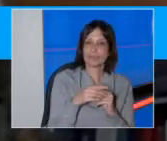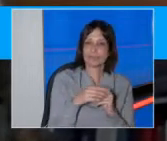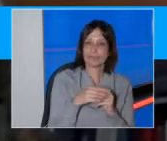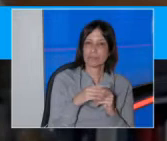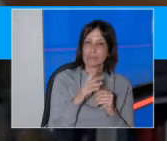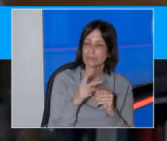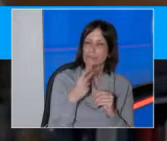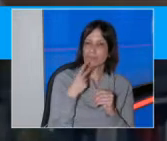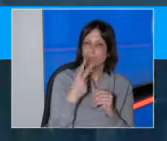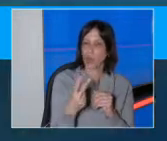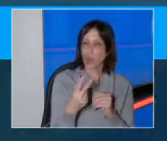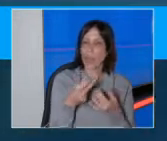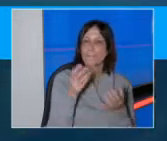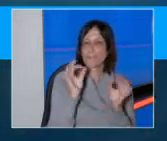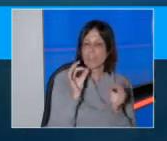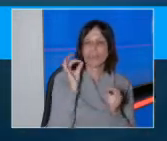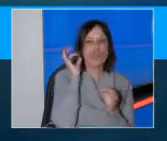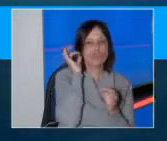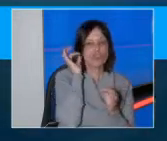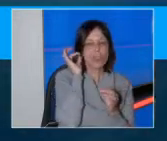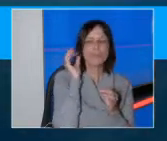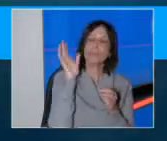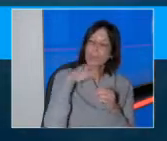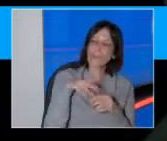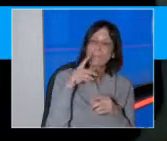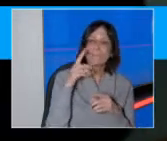וראה בנשים, בעיקר נשים, כמובן שיש גם גברים